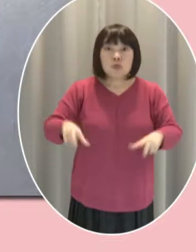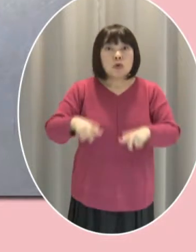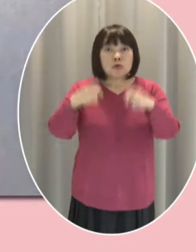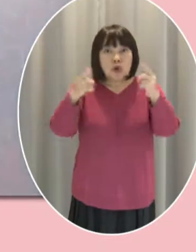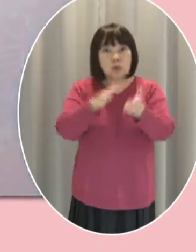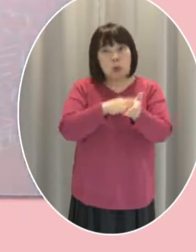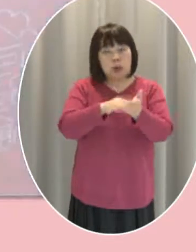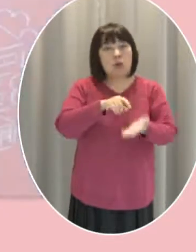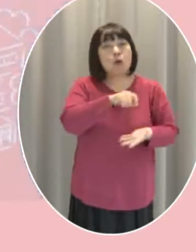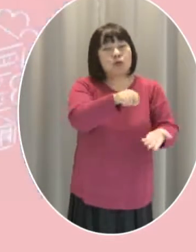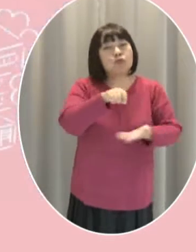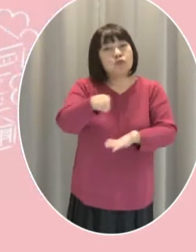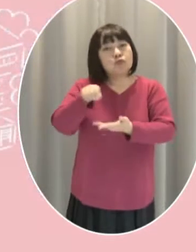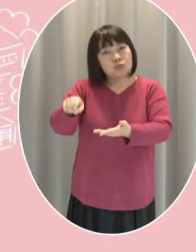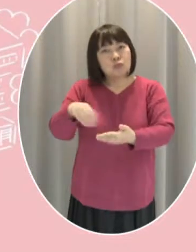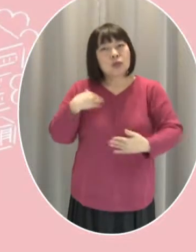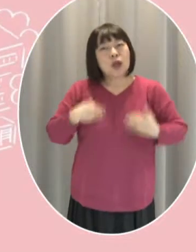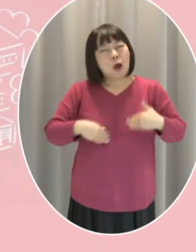ます